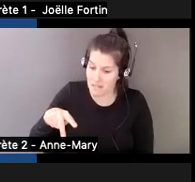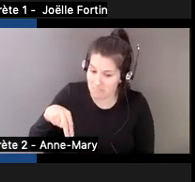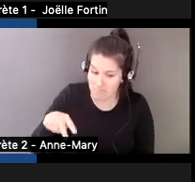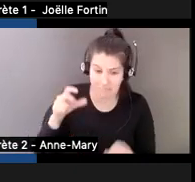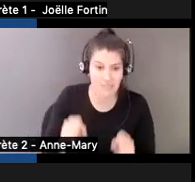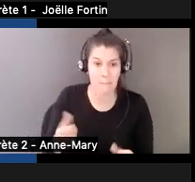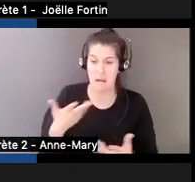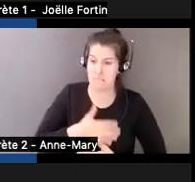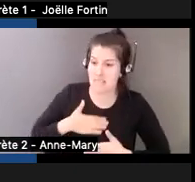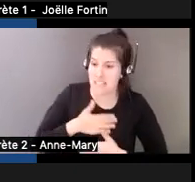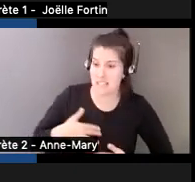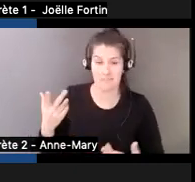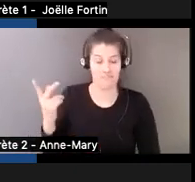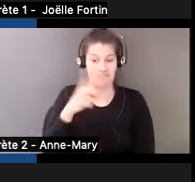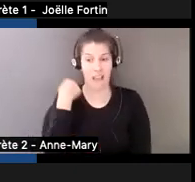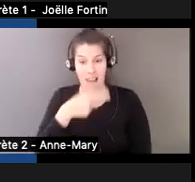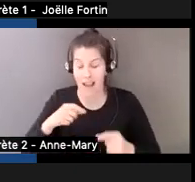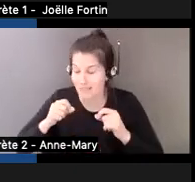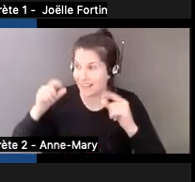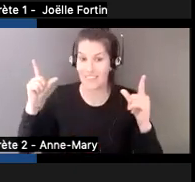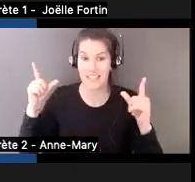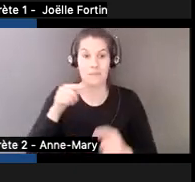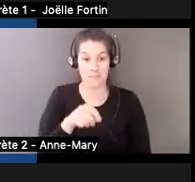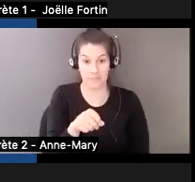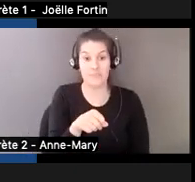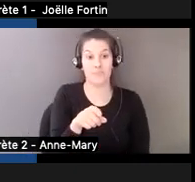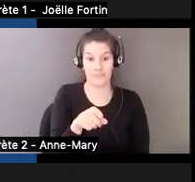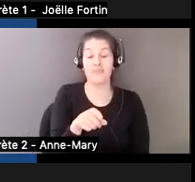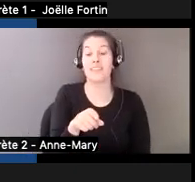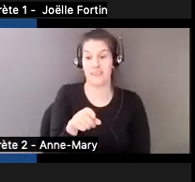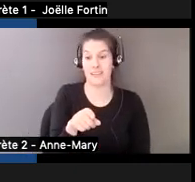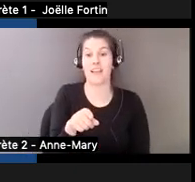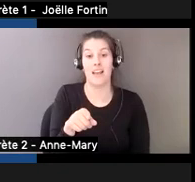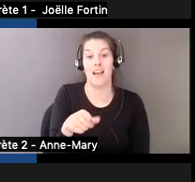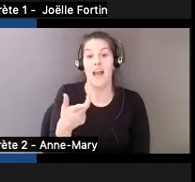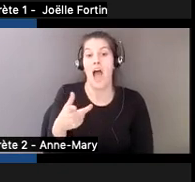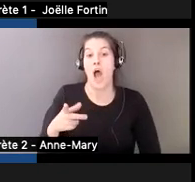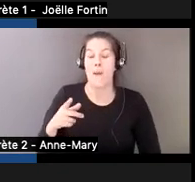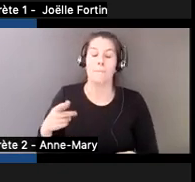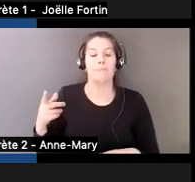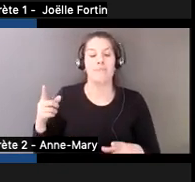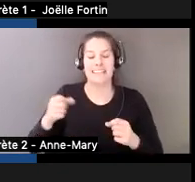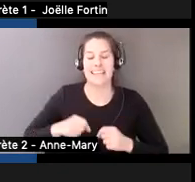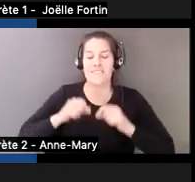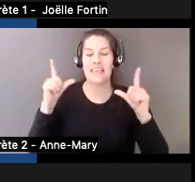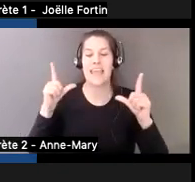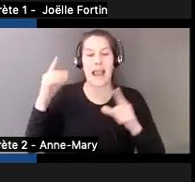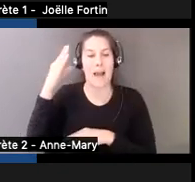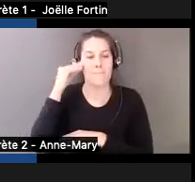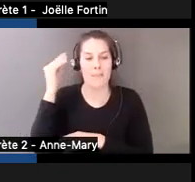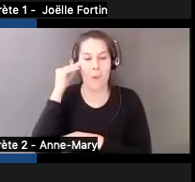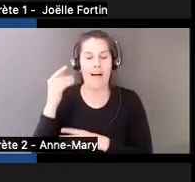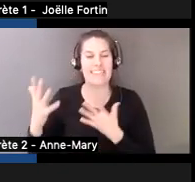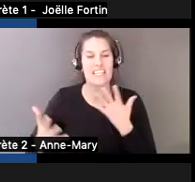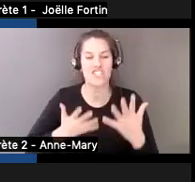il a l'œil qui est réveillé. Réveiller la mémoire des gestes, un principe de la méthode Montessori appliquée aux EMS. Montessori, une